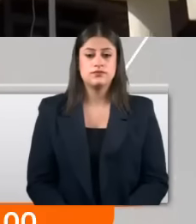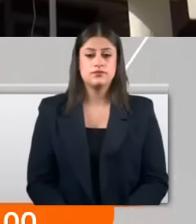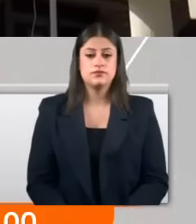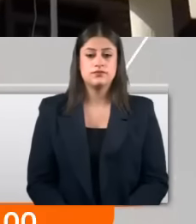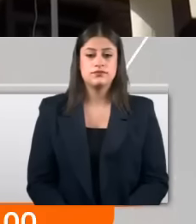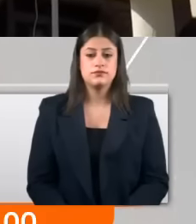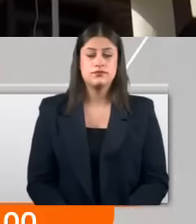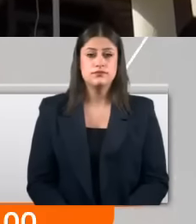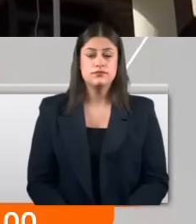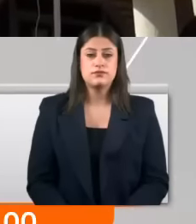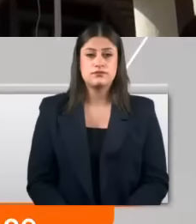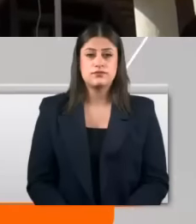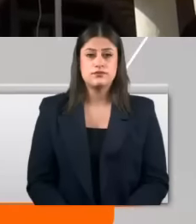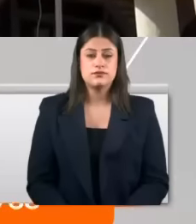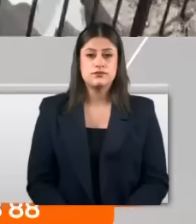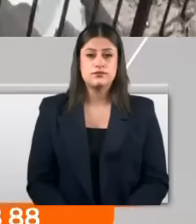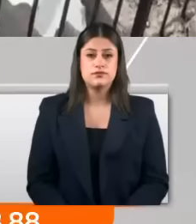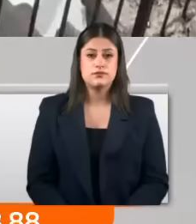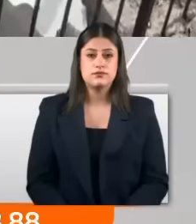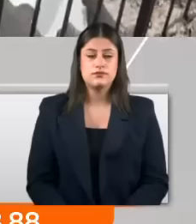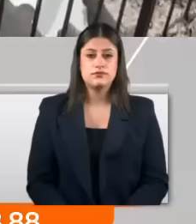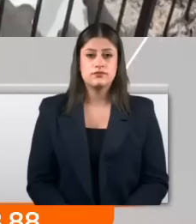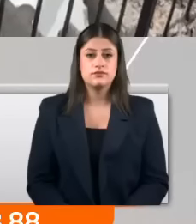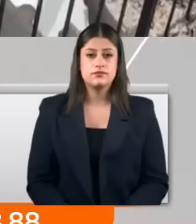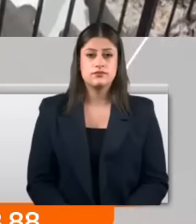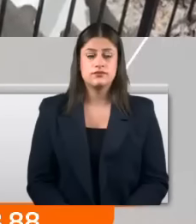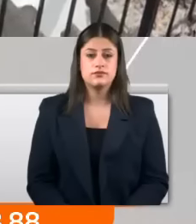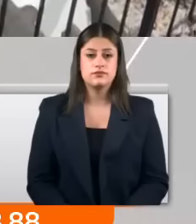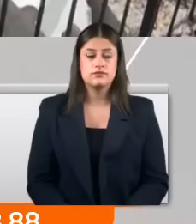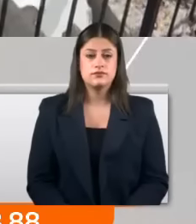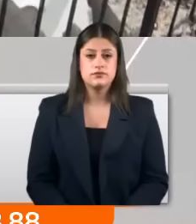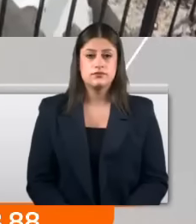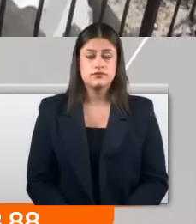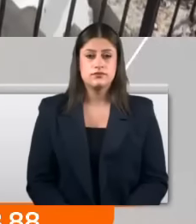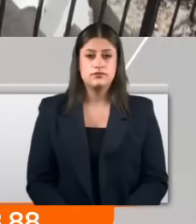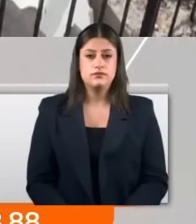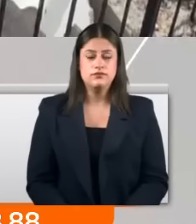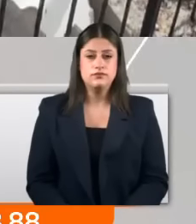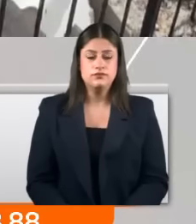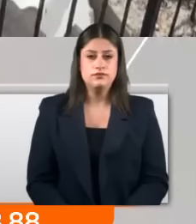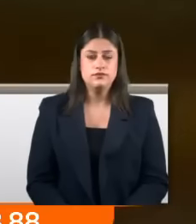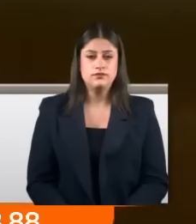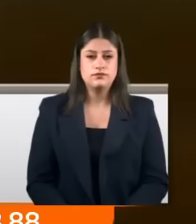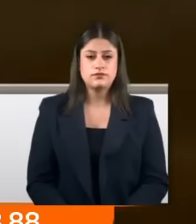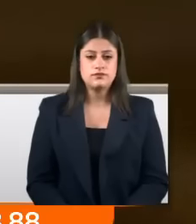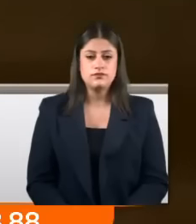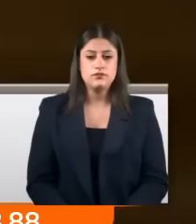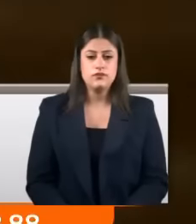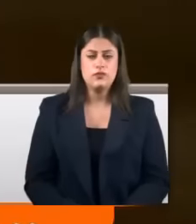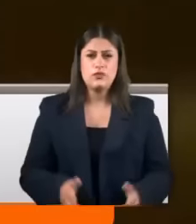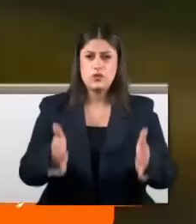doğru düştü minare, yola düşmedi. Orada traktör vardı, komşunun ahırı vardı, oraları zararladı.